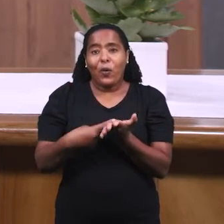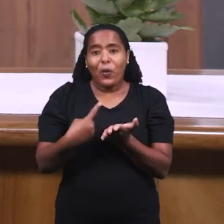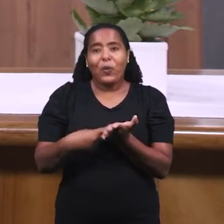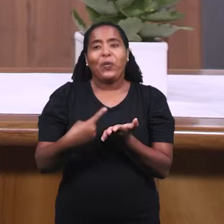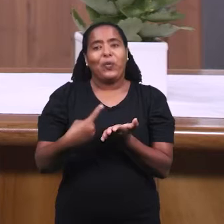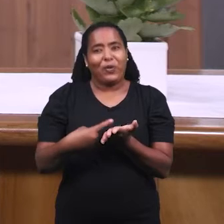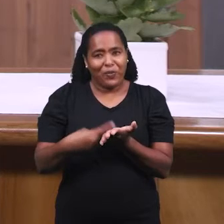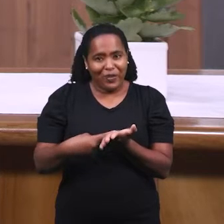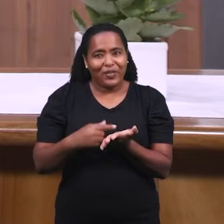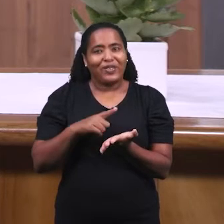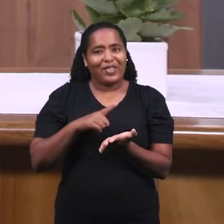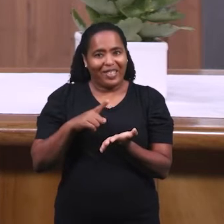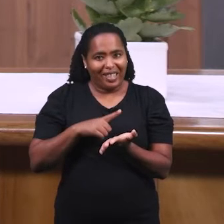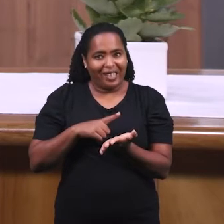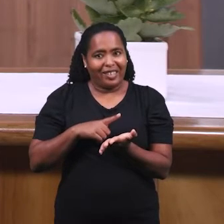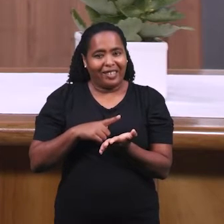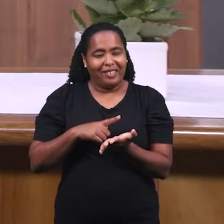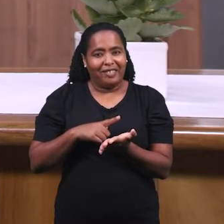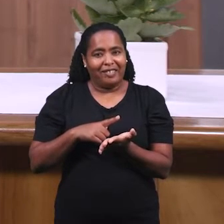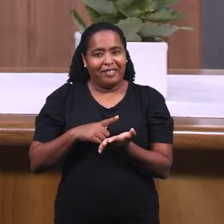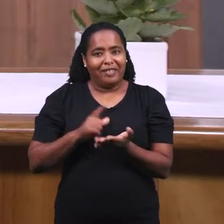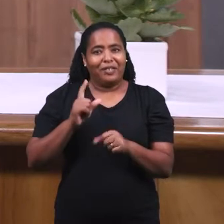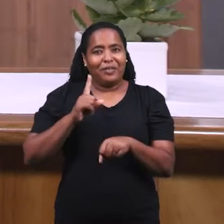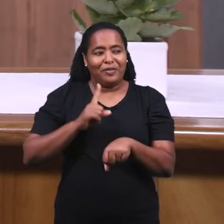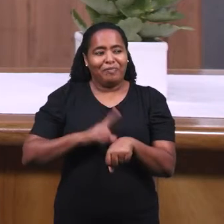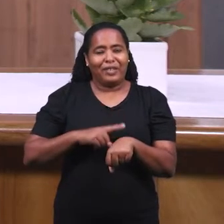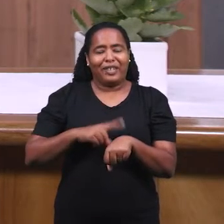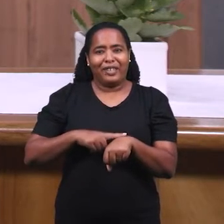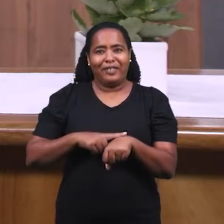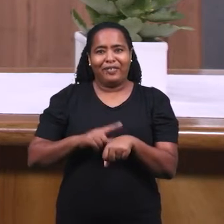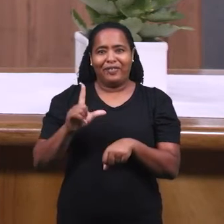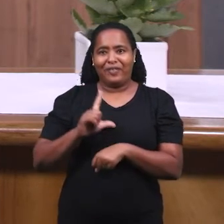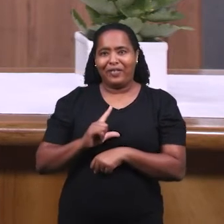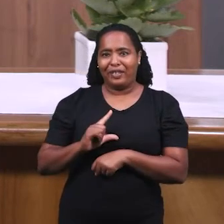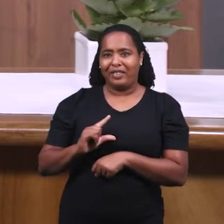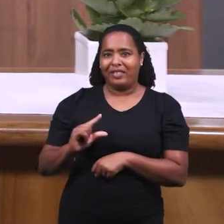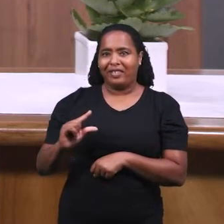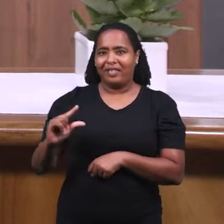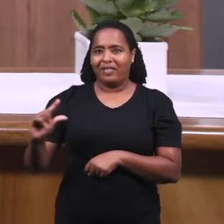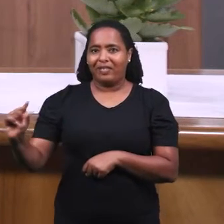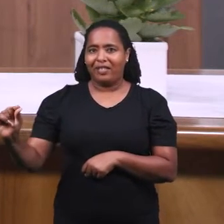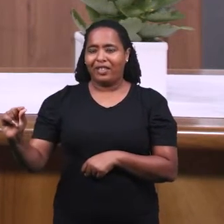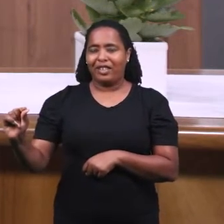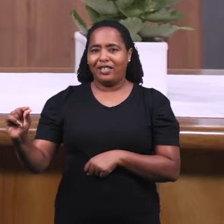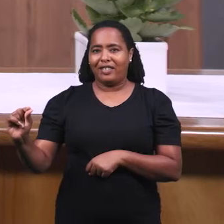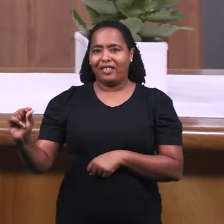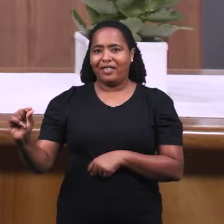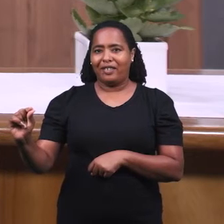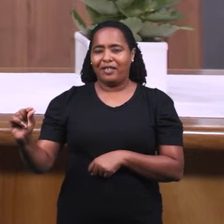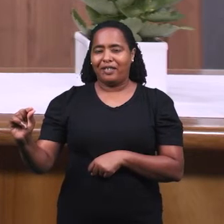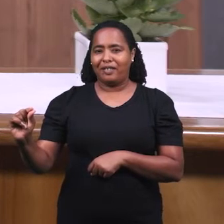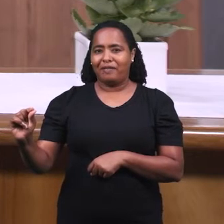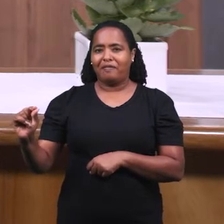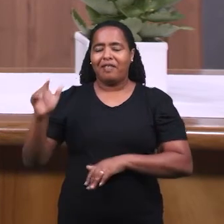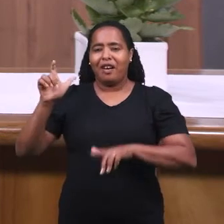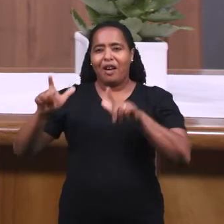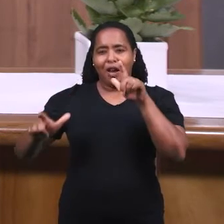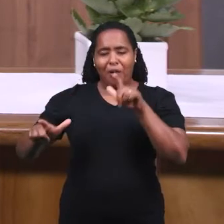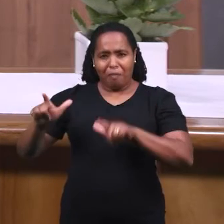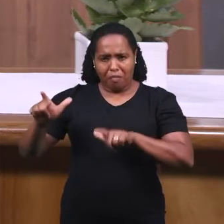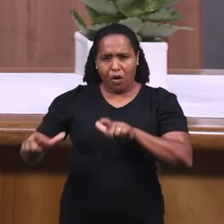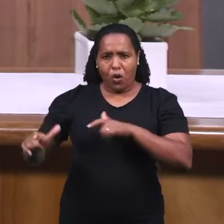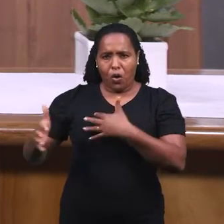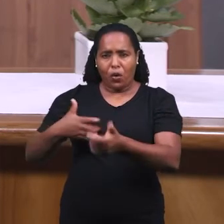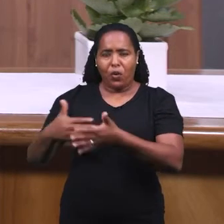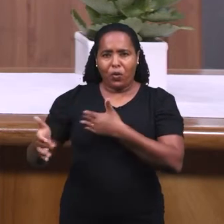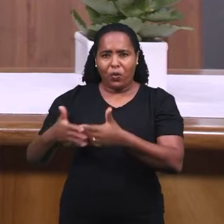уже есть эта забота, это посвящение. Если ты уезжаешь куда-нибудь, там, присмотри там за сыном